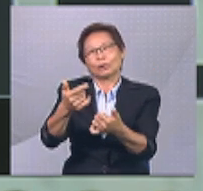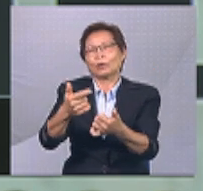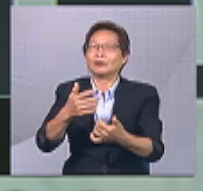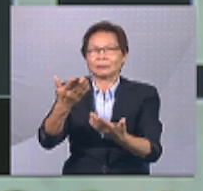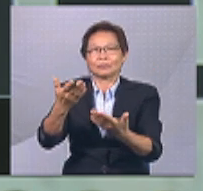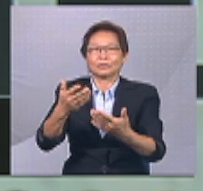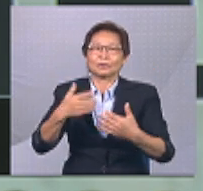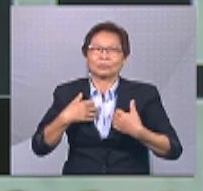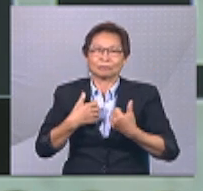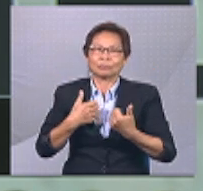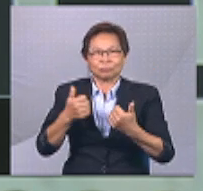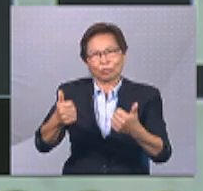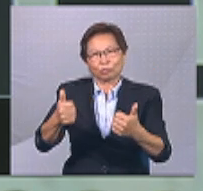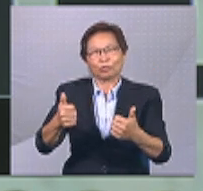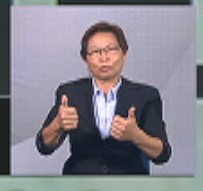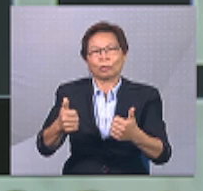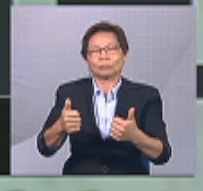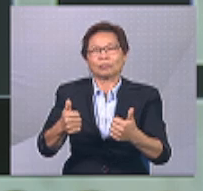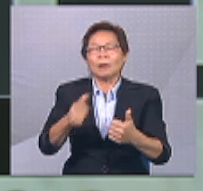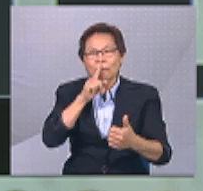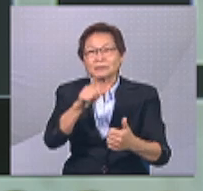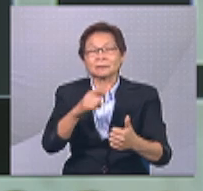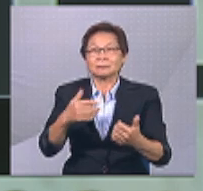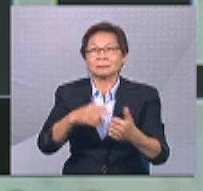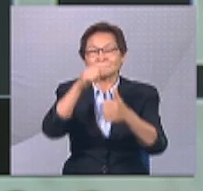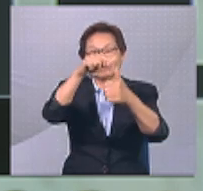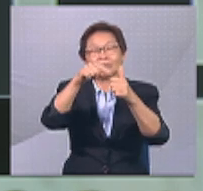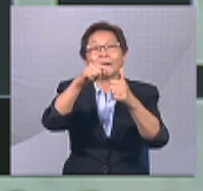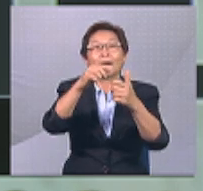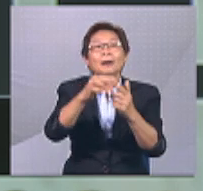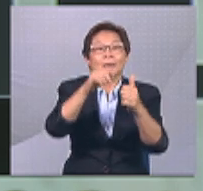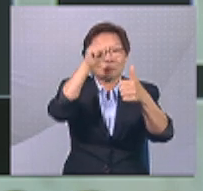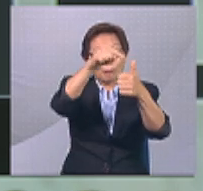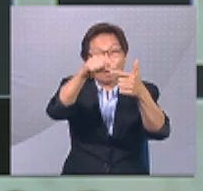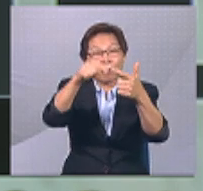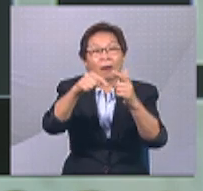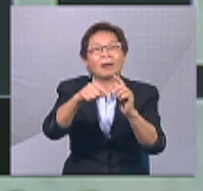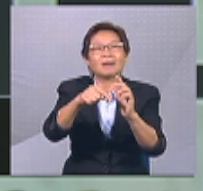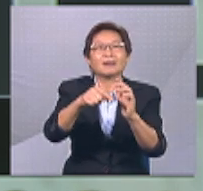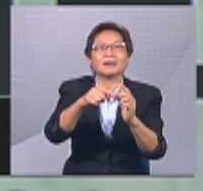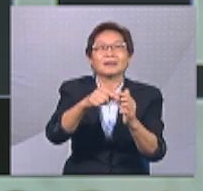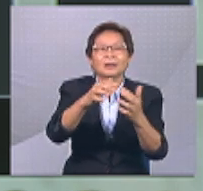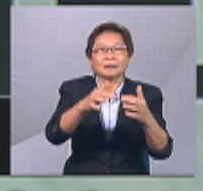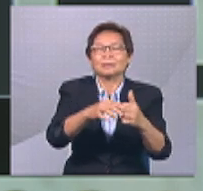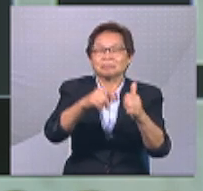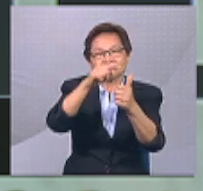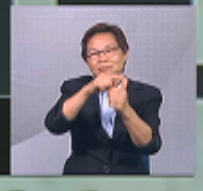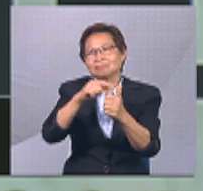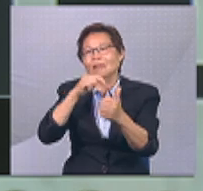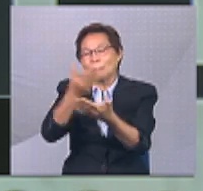Kementerian Kesihatan yang pastikan tak ada perhimpunan orang ramai ketika nak beli makanan dan sebagainya.